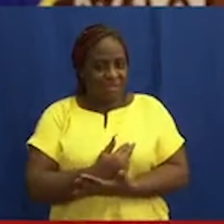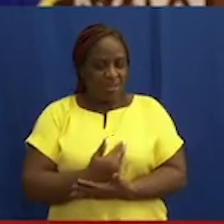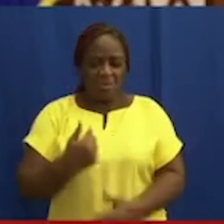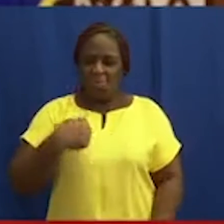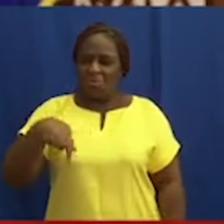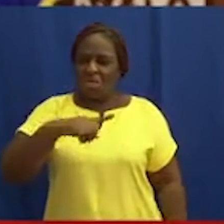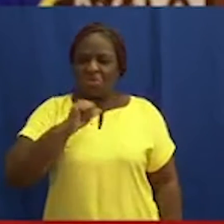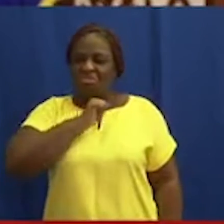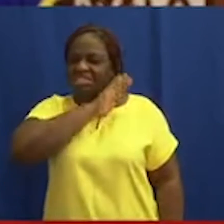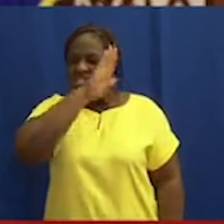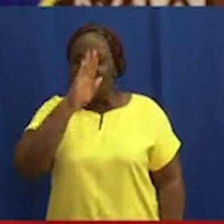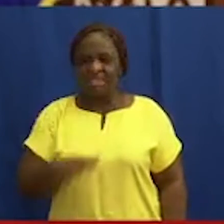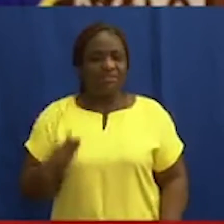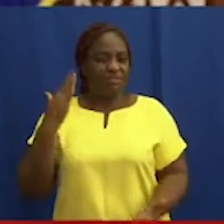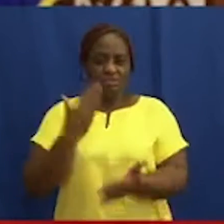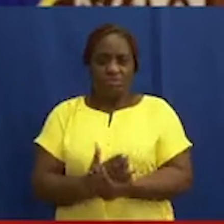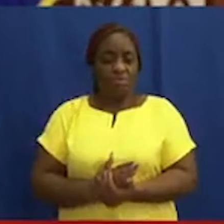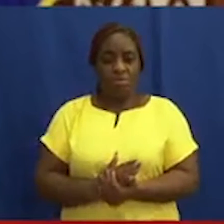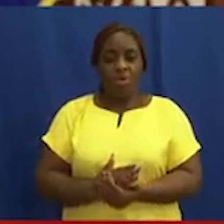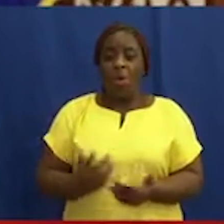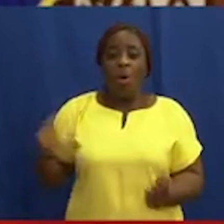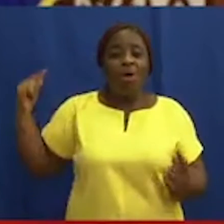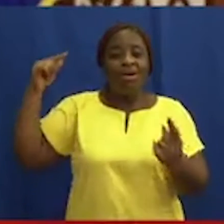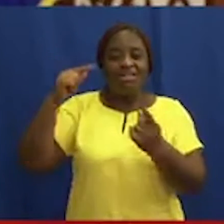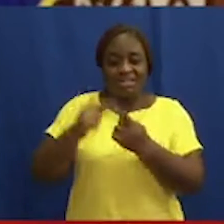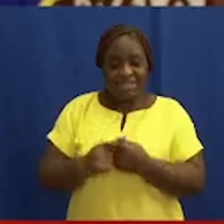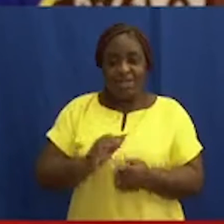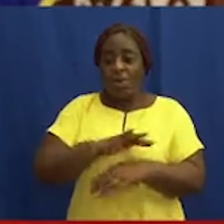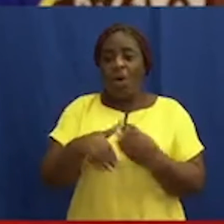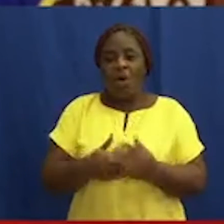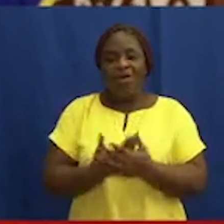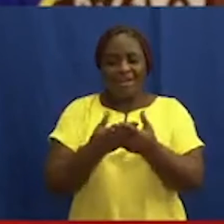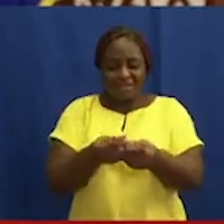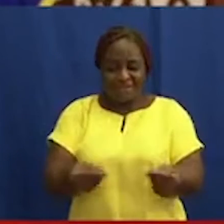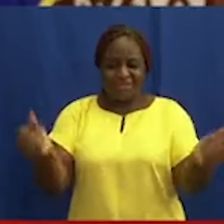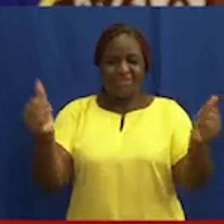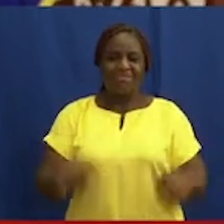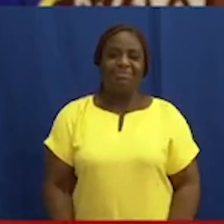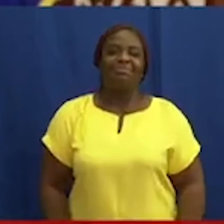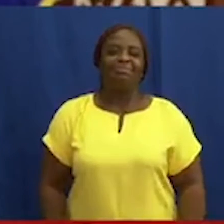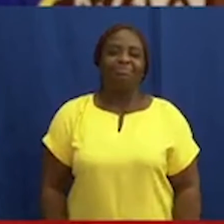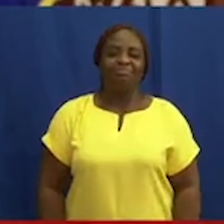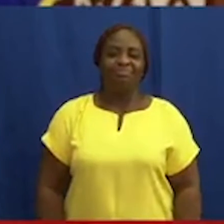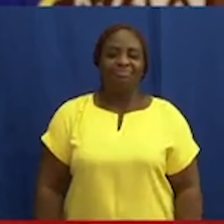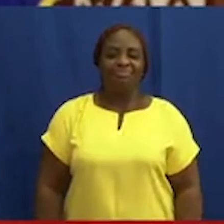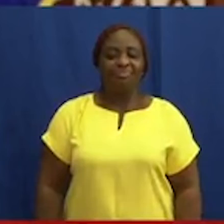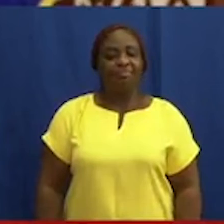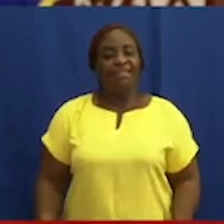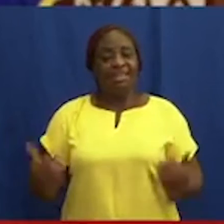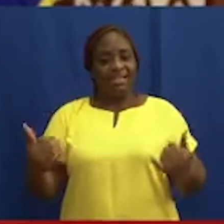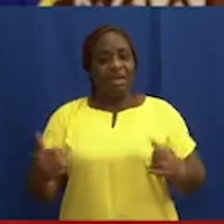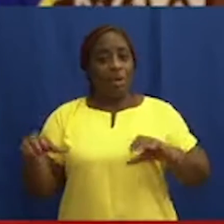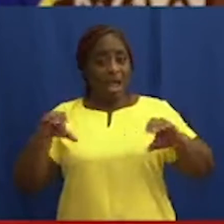tabbatar sauran bankuna ta ba su kudade domin ganin cewa tattalin arzikin kasar Ghana ya samu tafiya